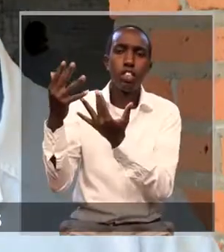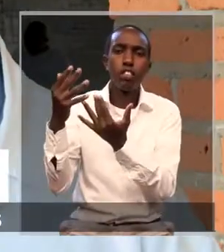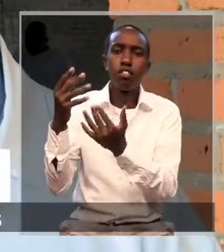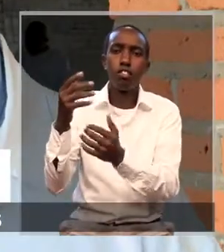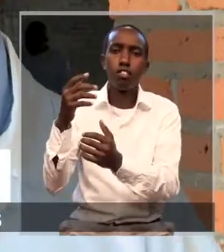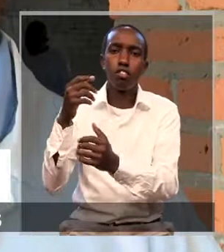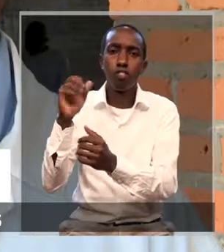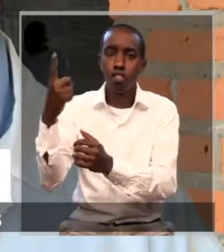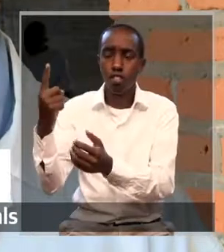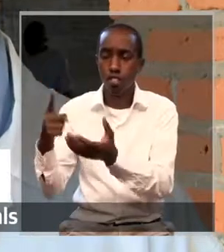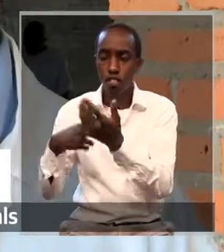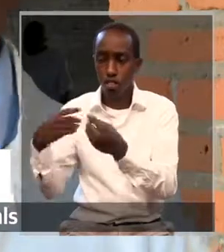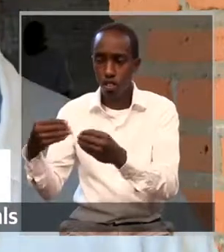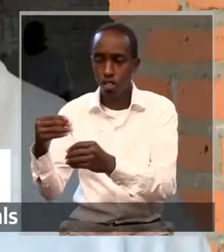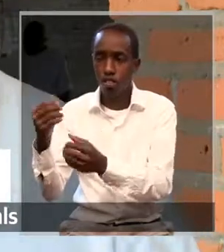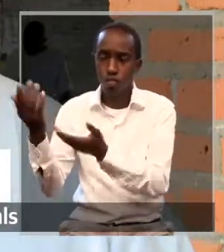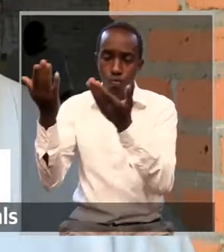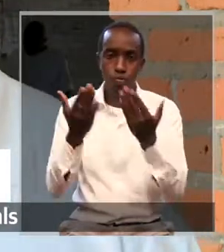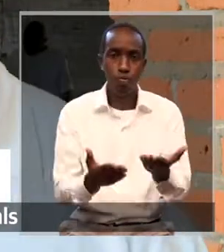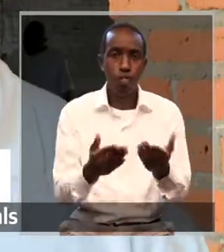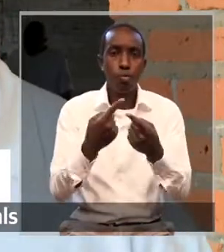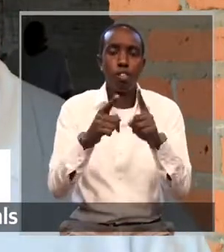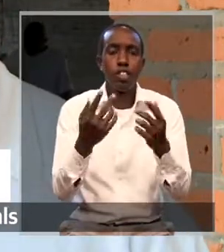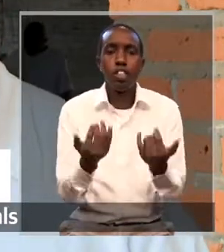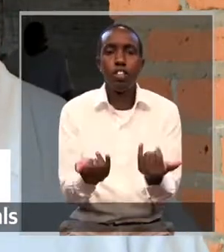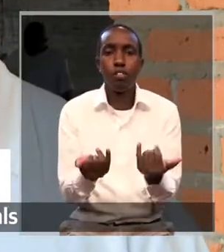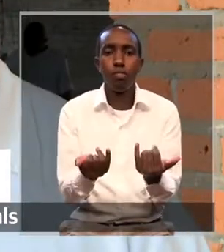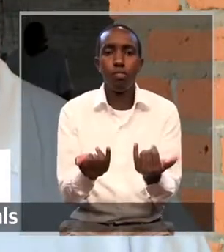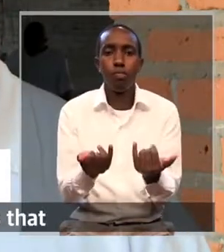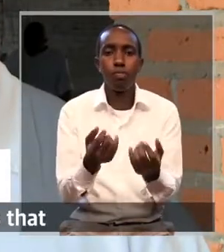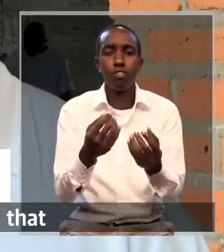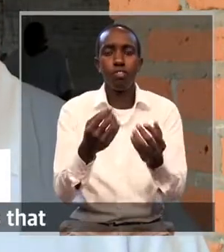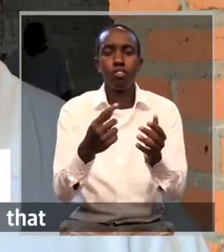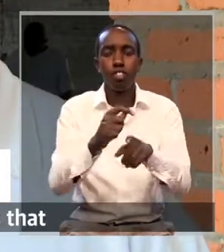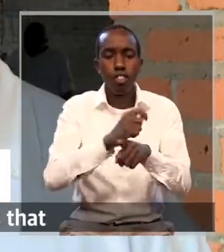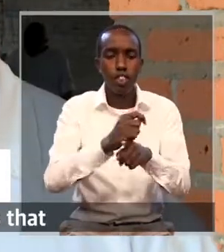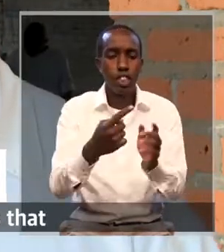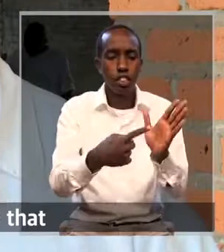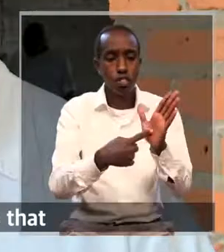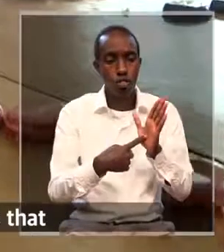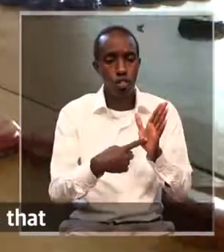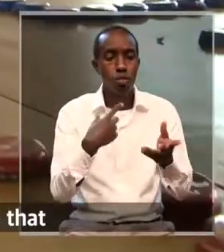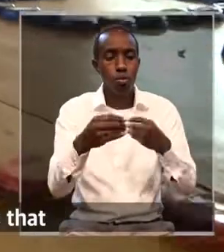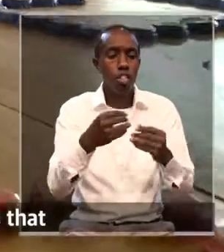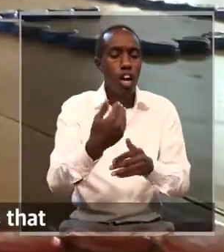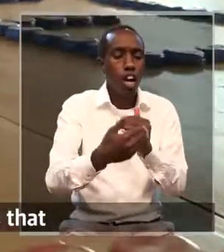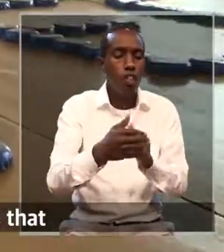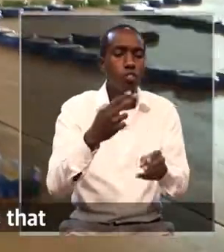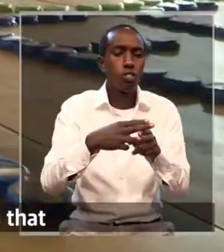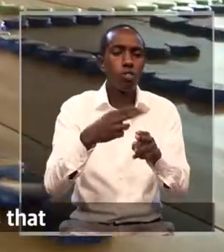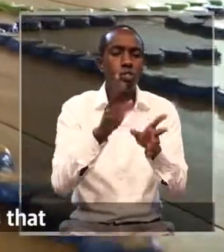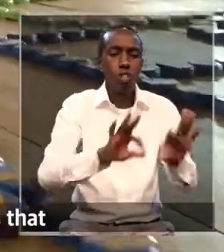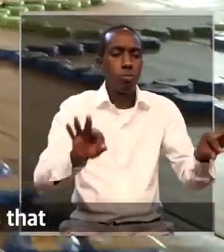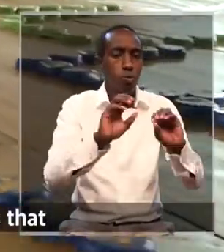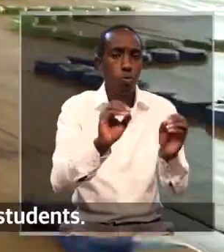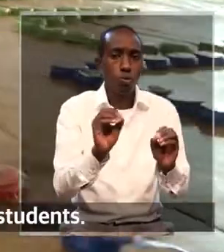ko amanza kuboneka ibikoresho biturutse ahandi, ariko baduhuguye batwereka ko ibikoresho byo hafi twita ko nta